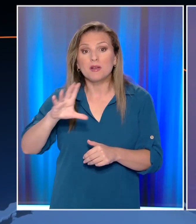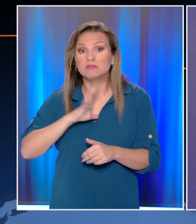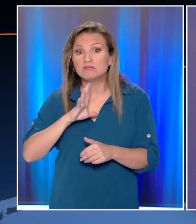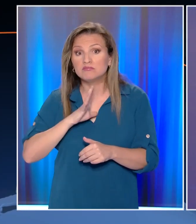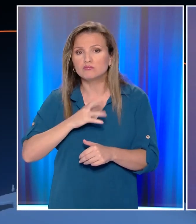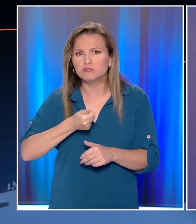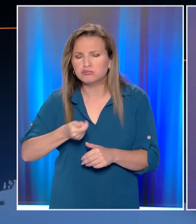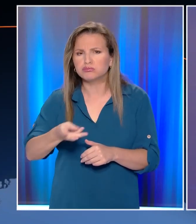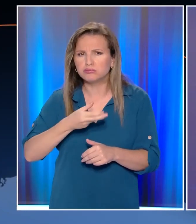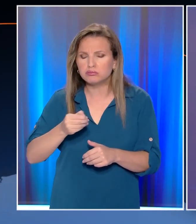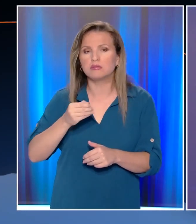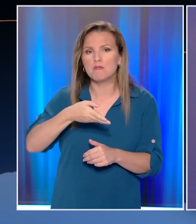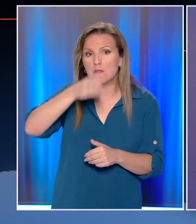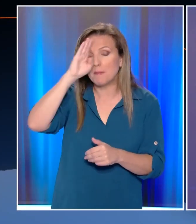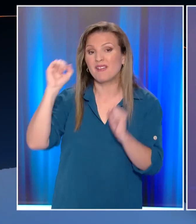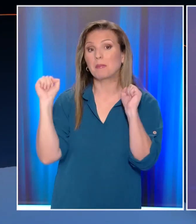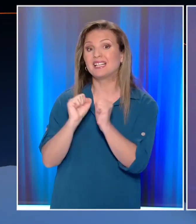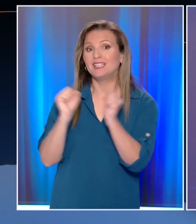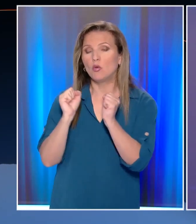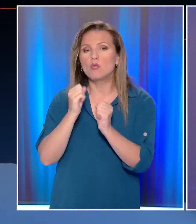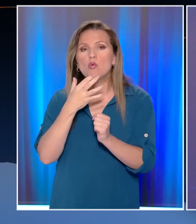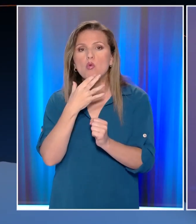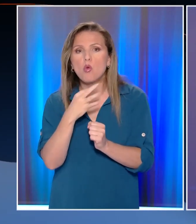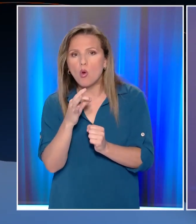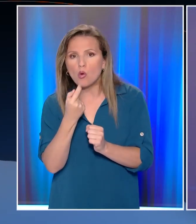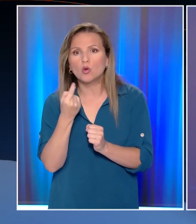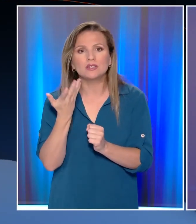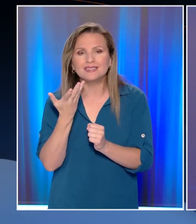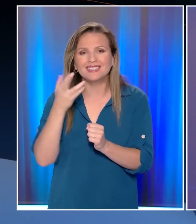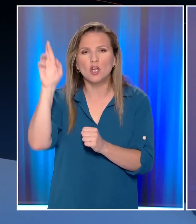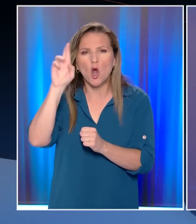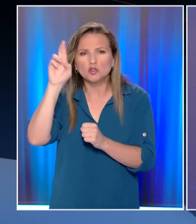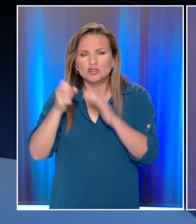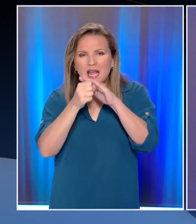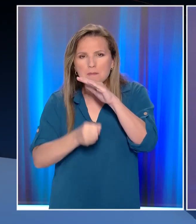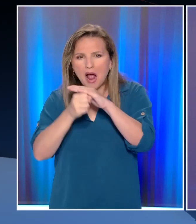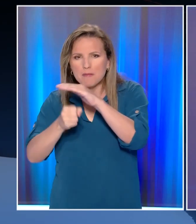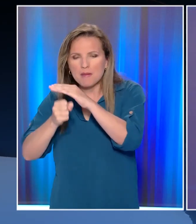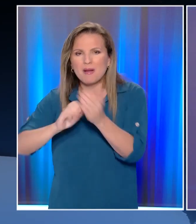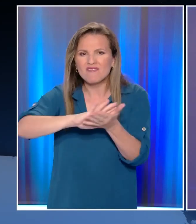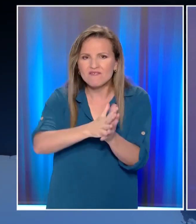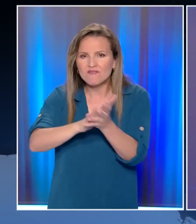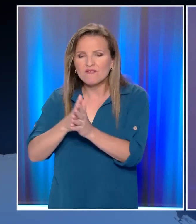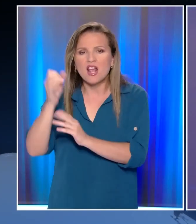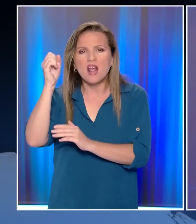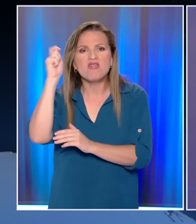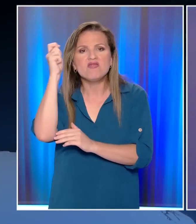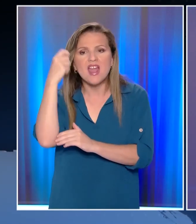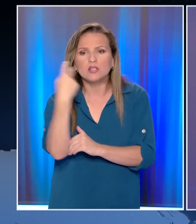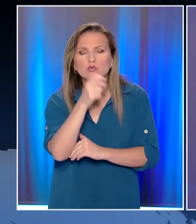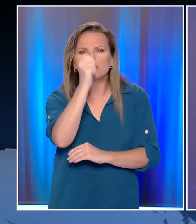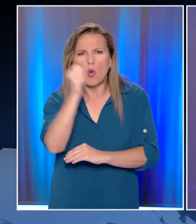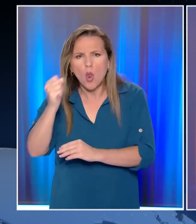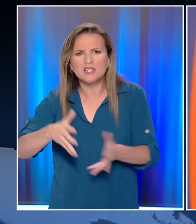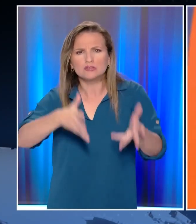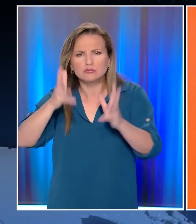πολίτες βρίσκονται αντιμέτωποι με το ψύχος, καθώς τουλάχιστον το 50% των ενεργειακών υποδομών της χώρας έχει καταστραφεί